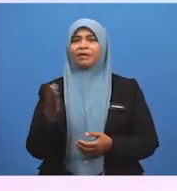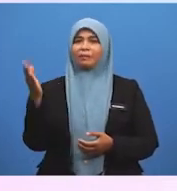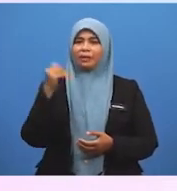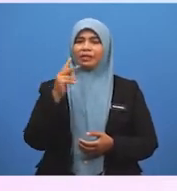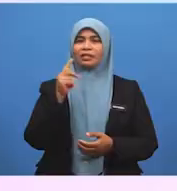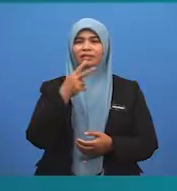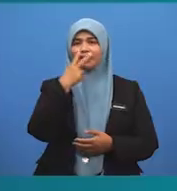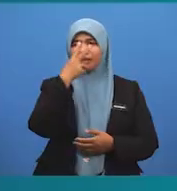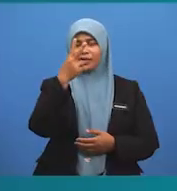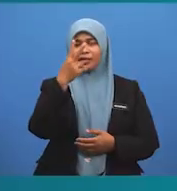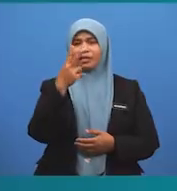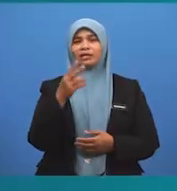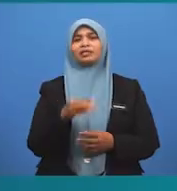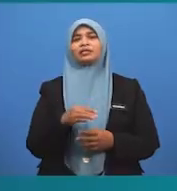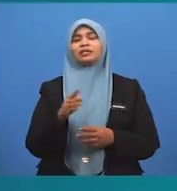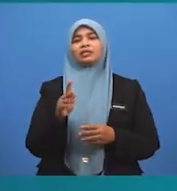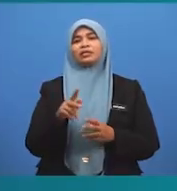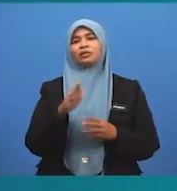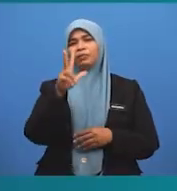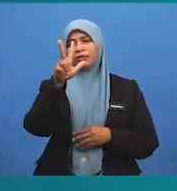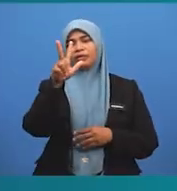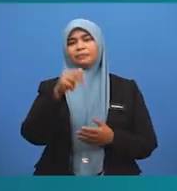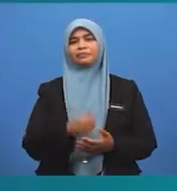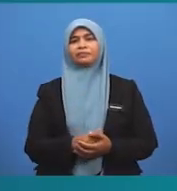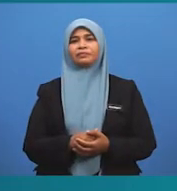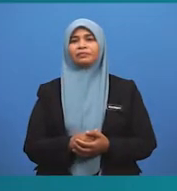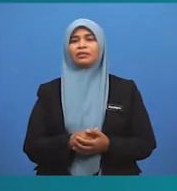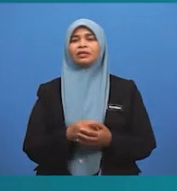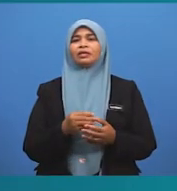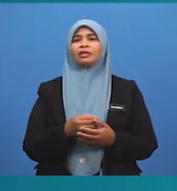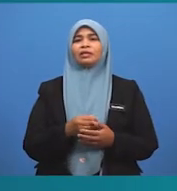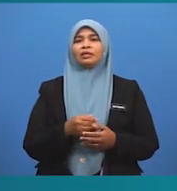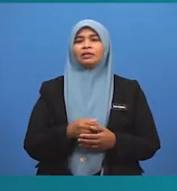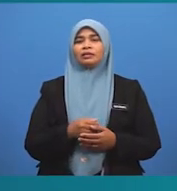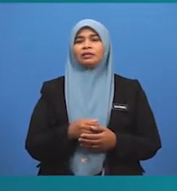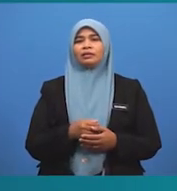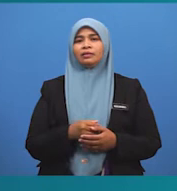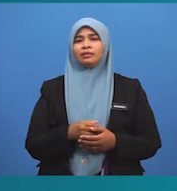kita melihat lagi situasi tiga. Situasinya begini.